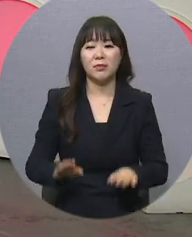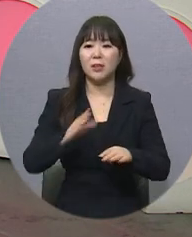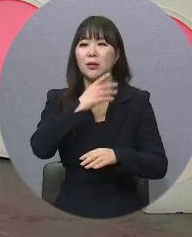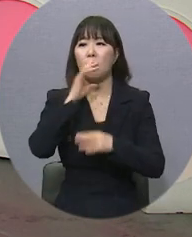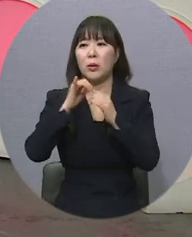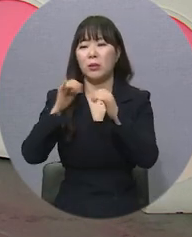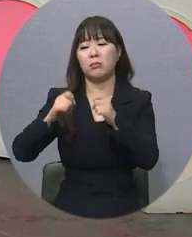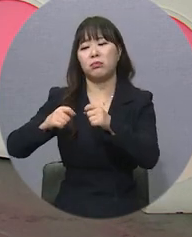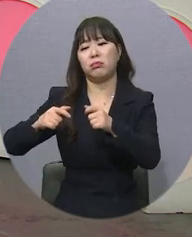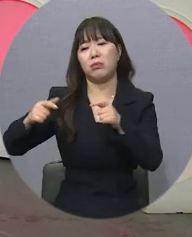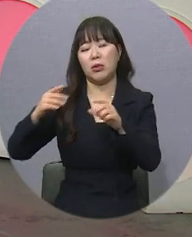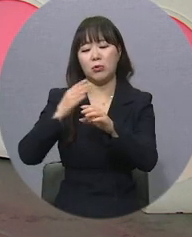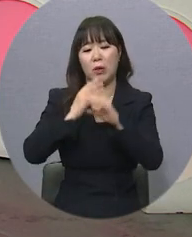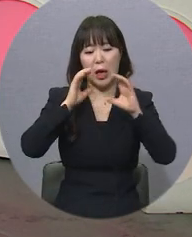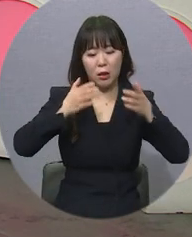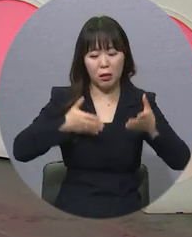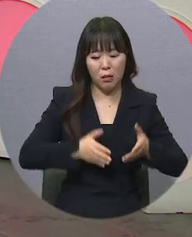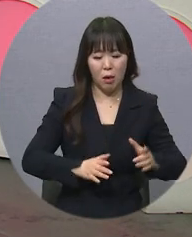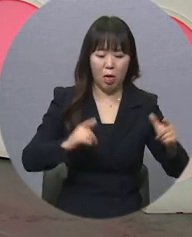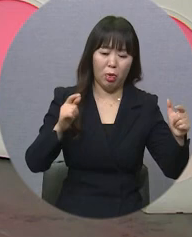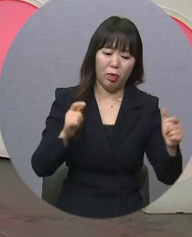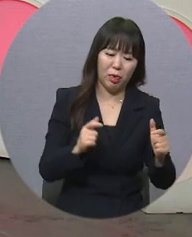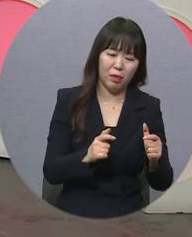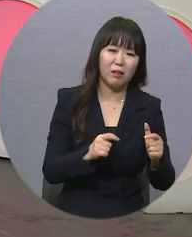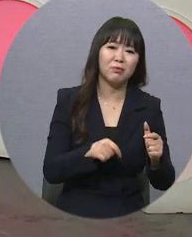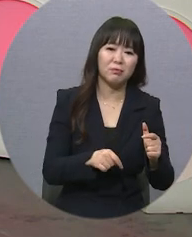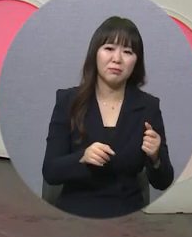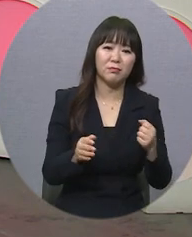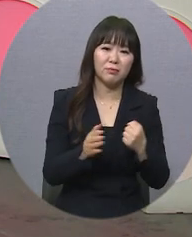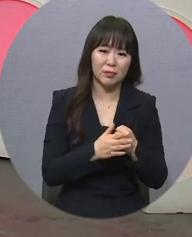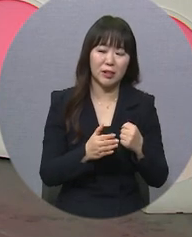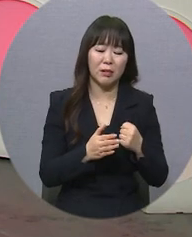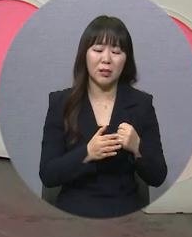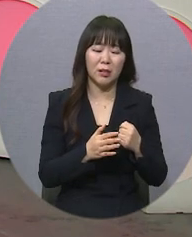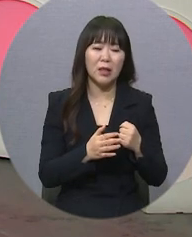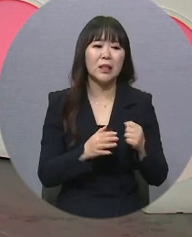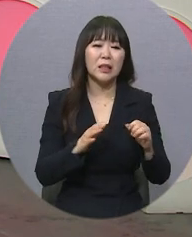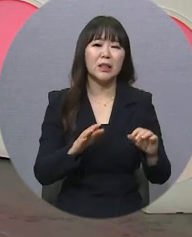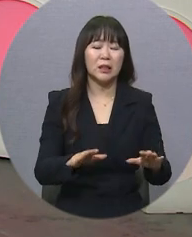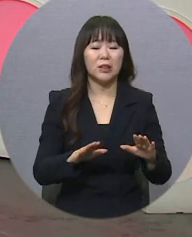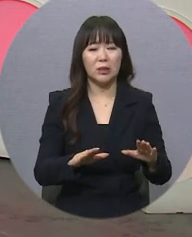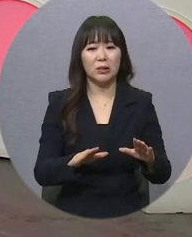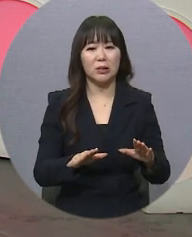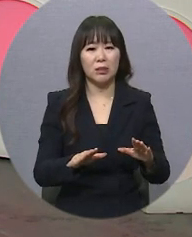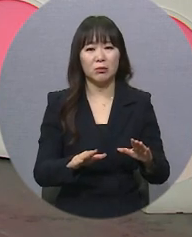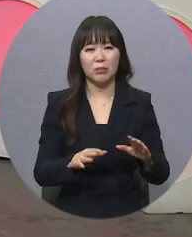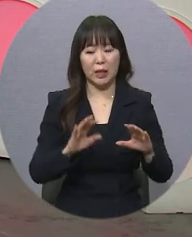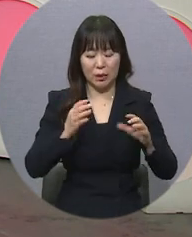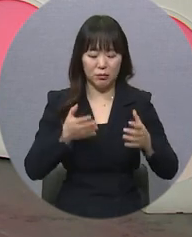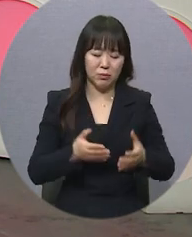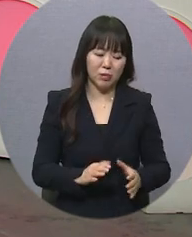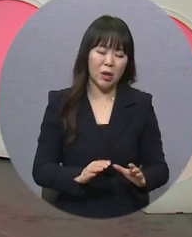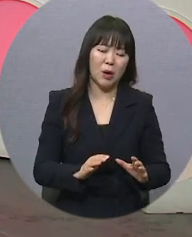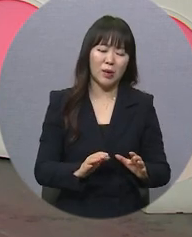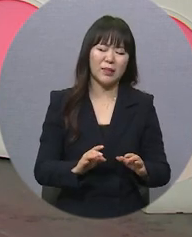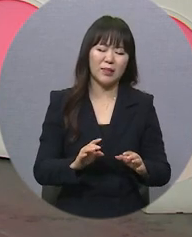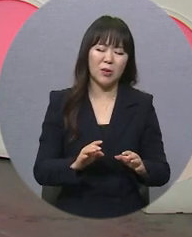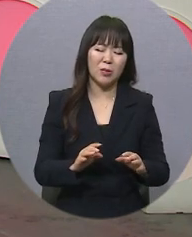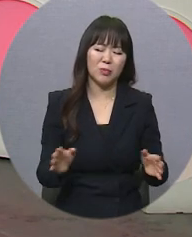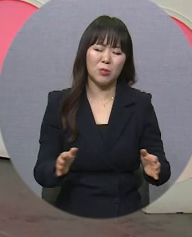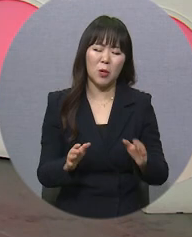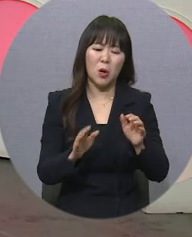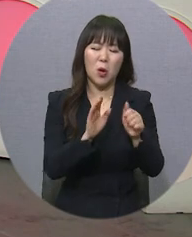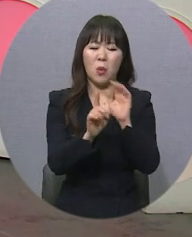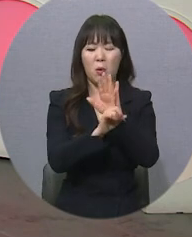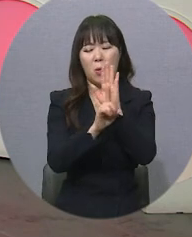인구만 너무 늘어나고 그럼요. 지금 출산율이 너무 저조해서 요 출산 장려 지금 저기 멘트를 열심히 하고 계시는 거니까 네,